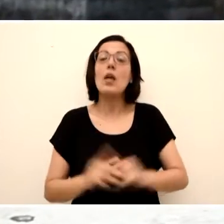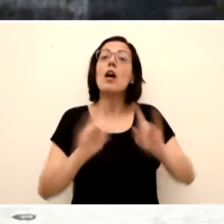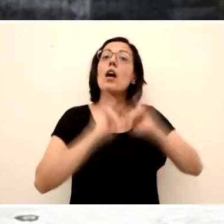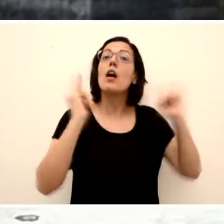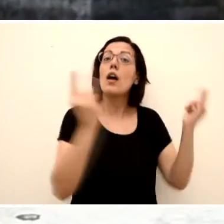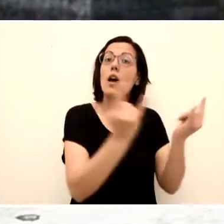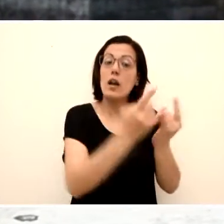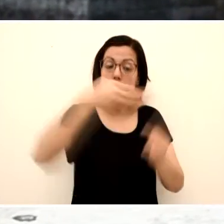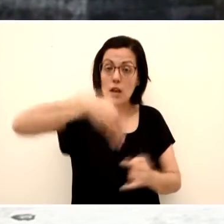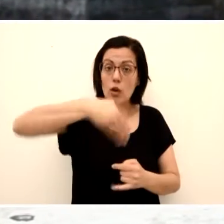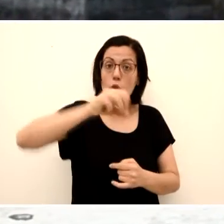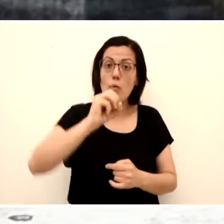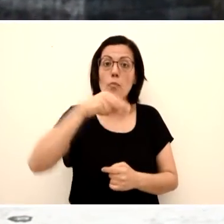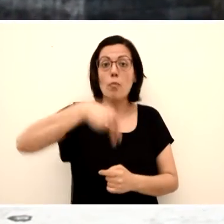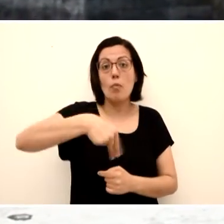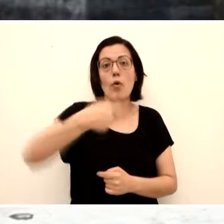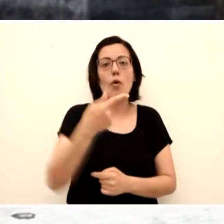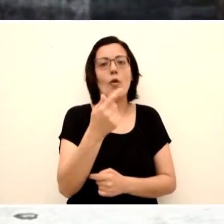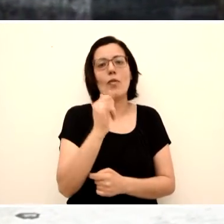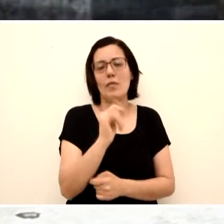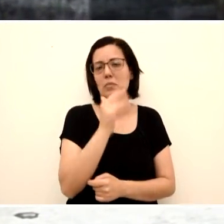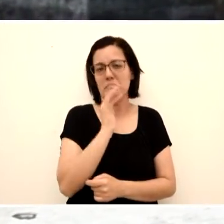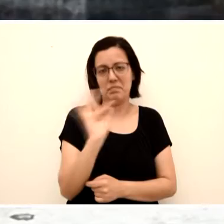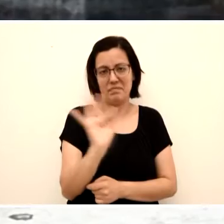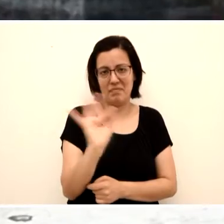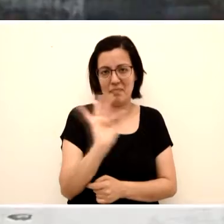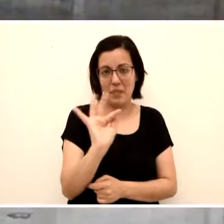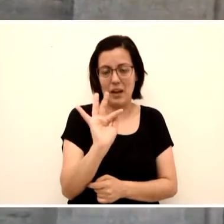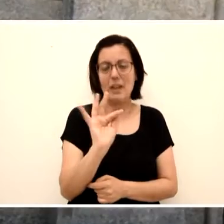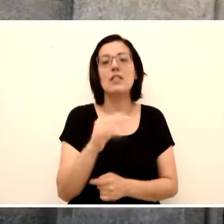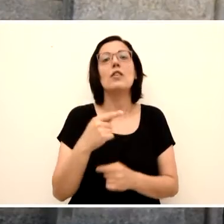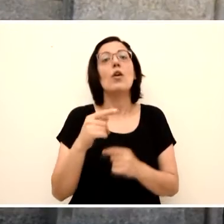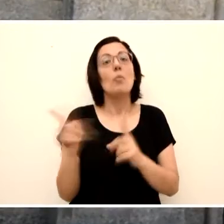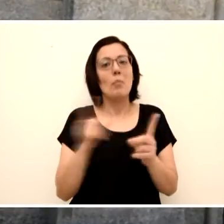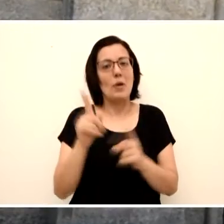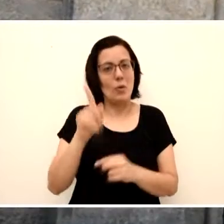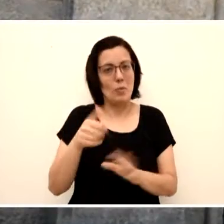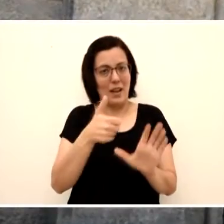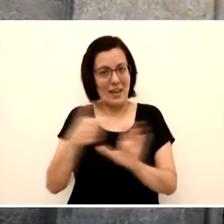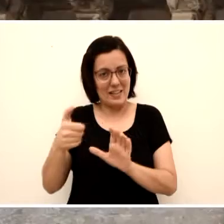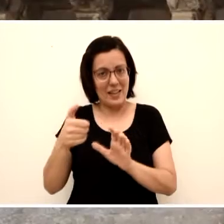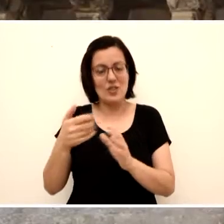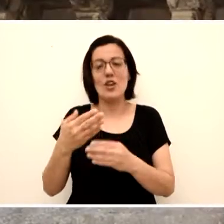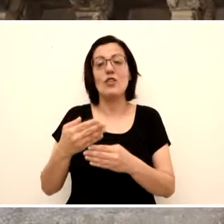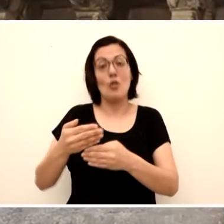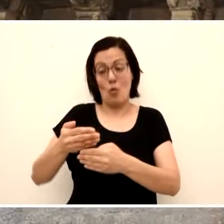nel 1600 fu arricchito con una nuova facciata che ora ha reso uno dei castelli più bei della Puglia.